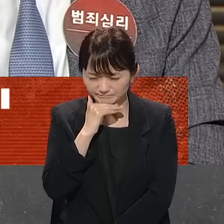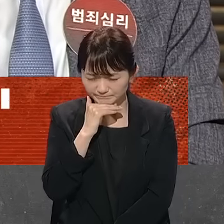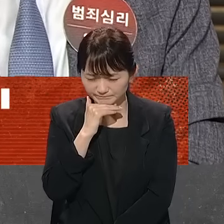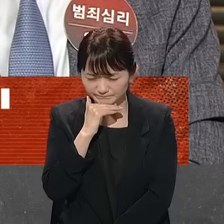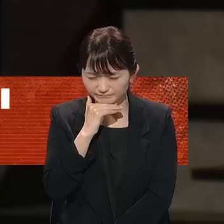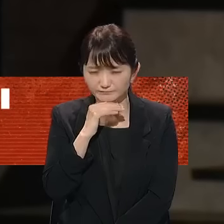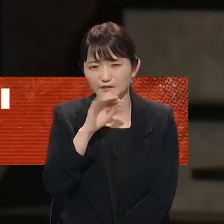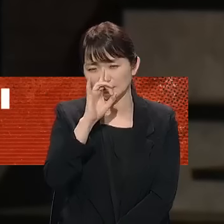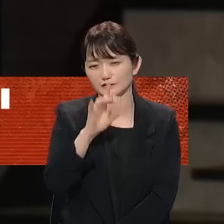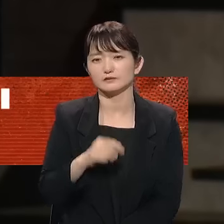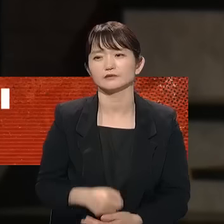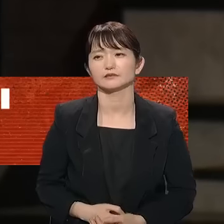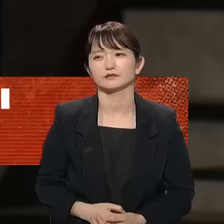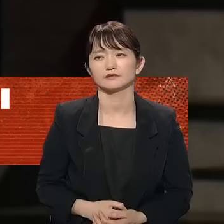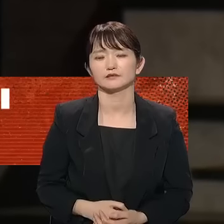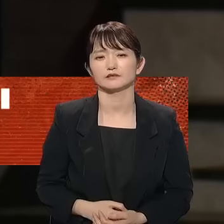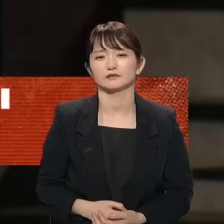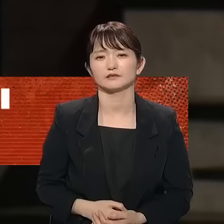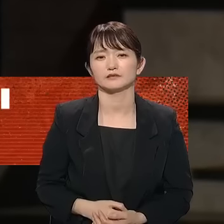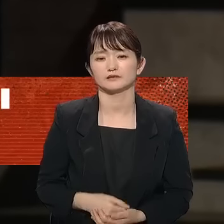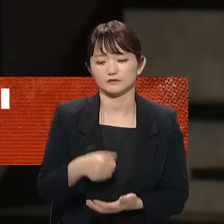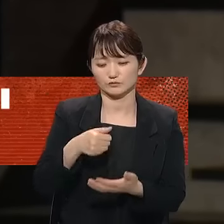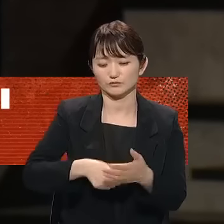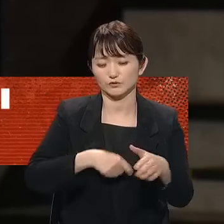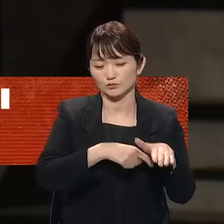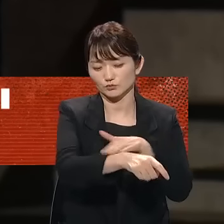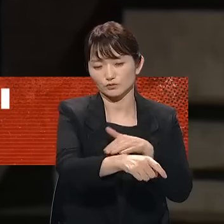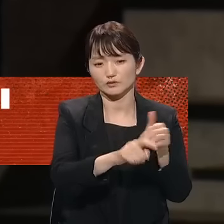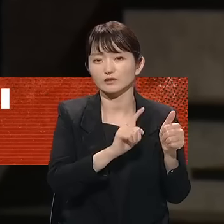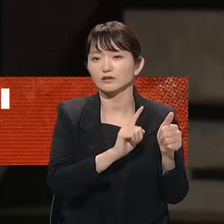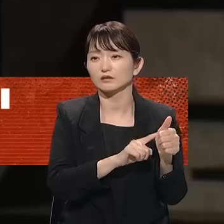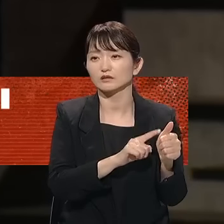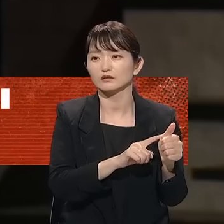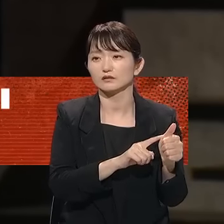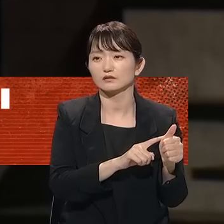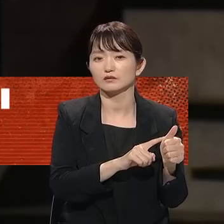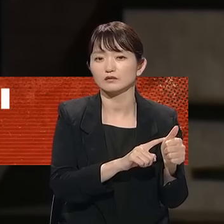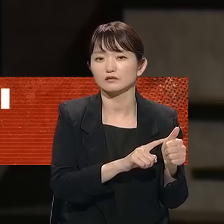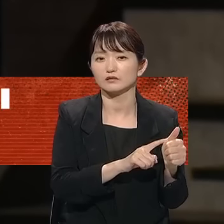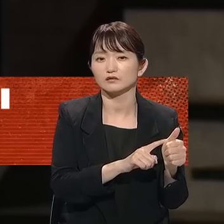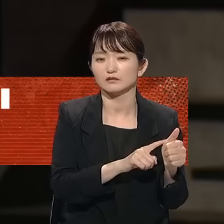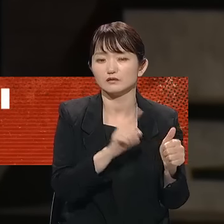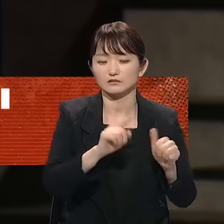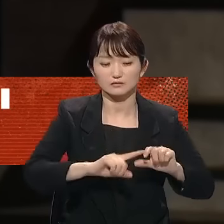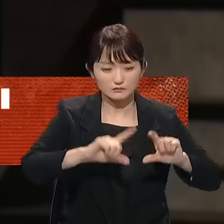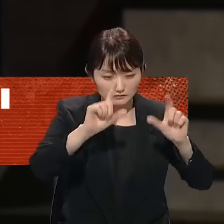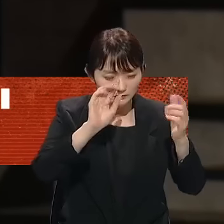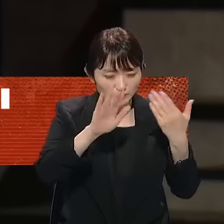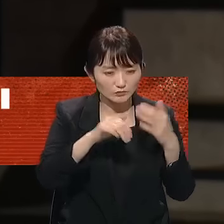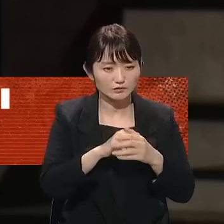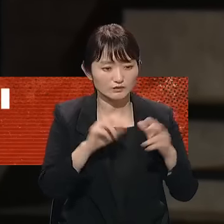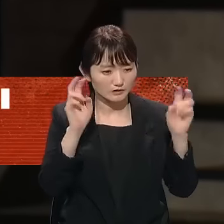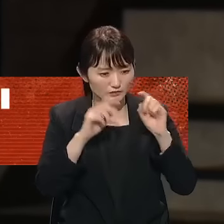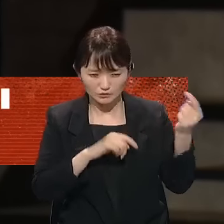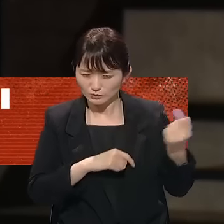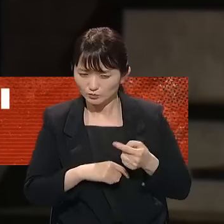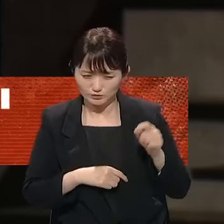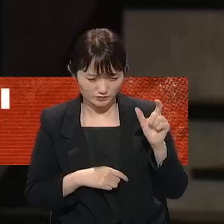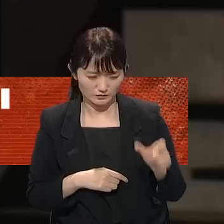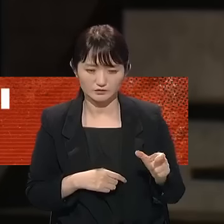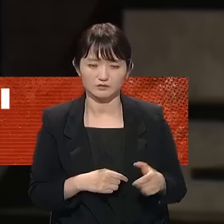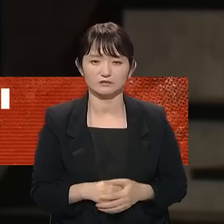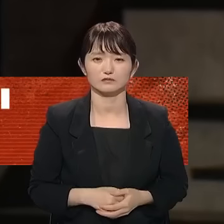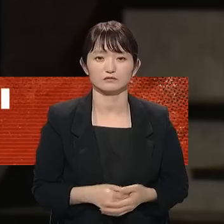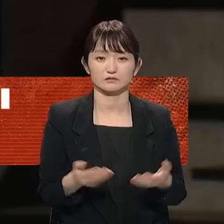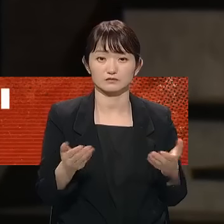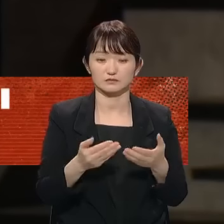때문에 유품을 그 훔쳐간 이 동료는요. 이제 그날 이후에 아예 출근을 안 하고 있다니까